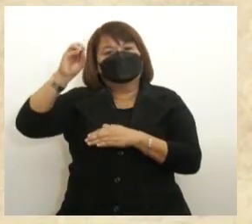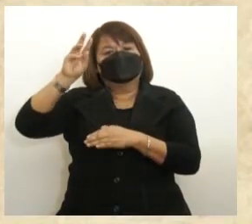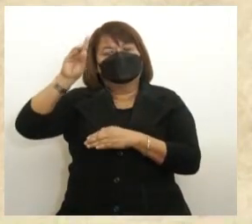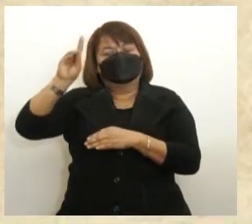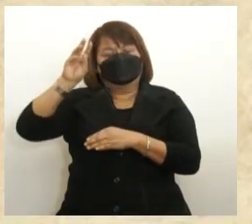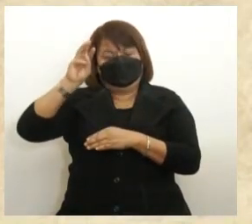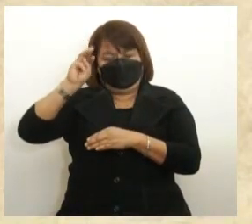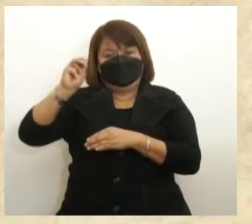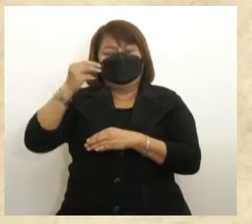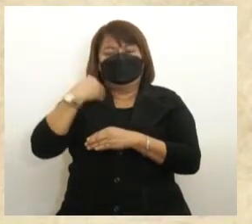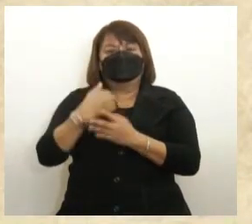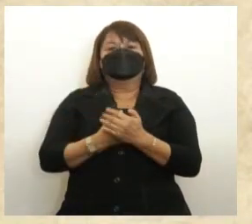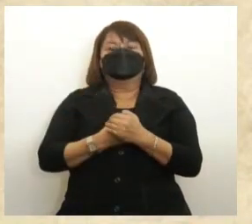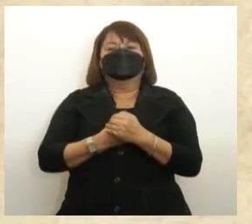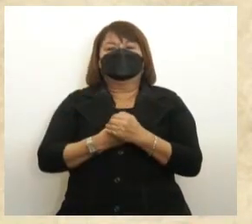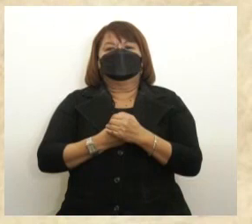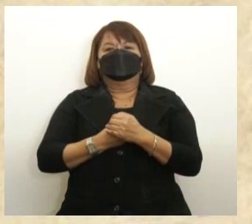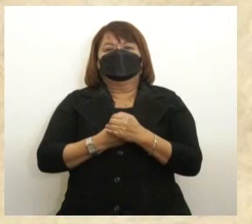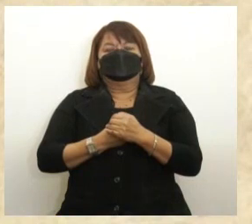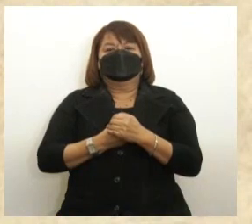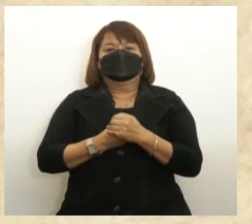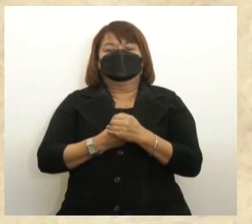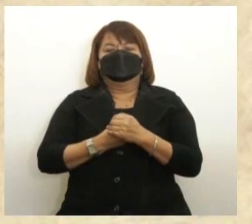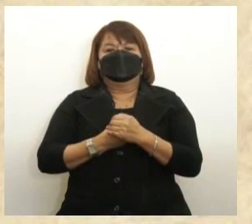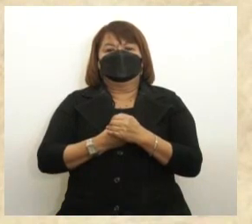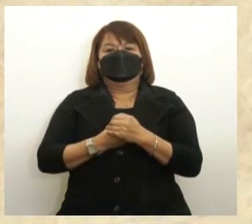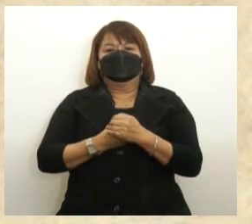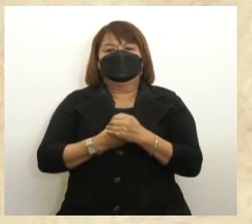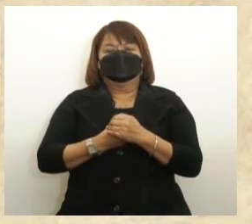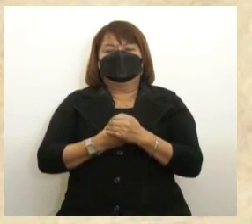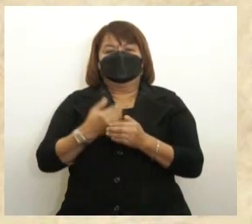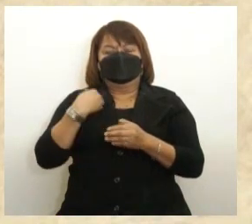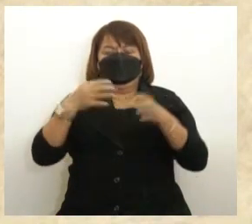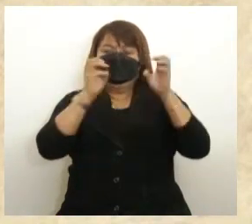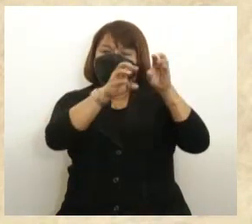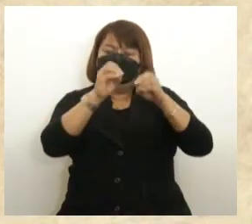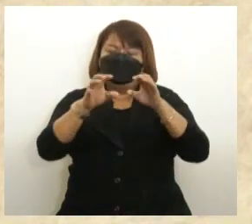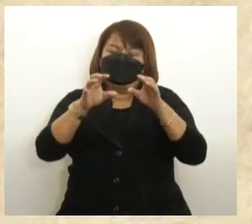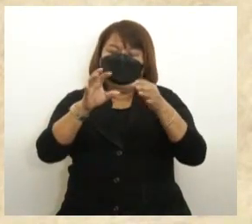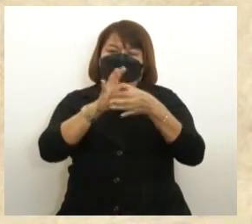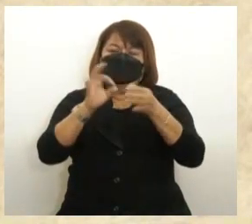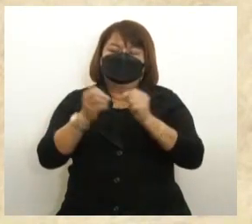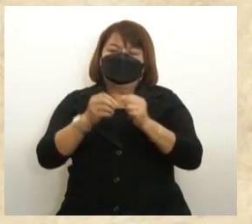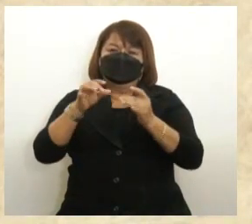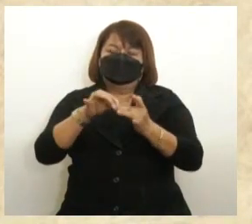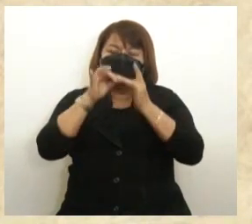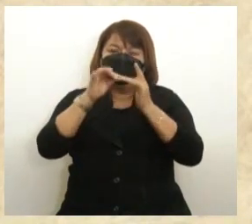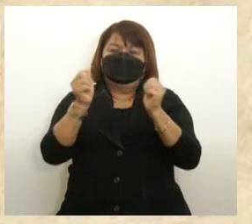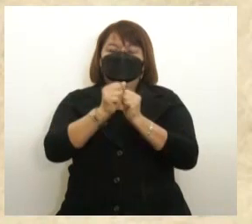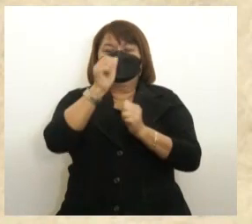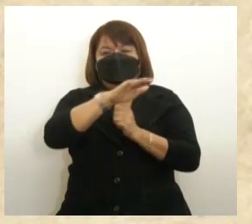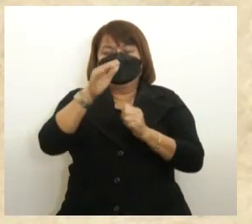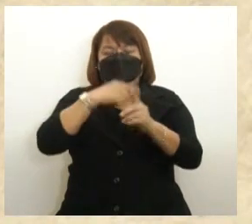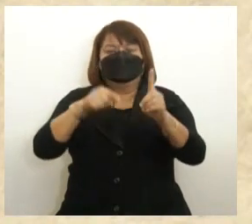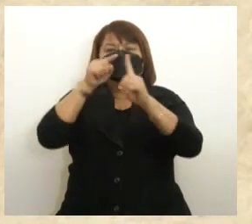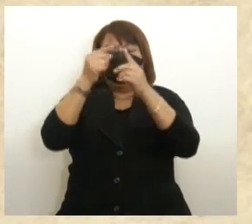คมกริตคริมานายคมจักค่ะคริมาทันสอนแล้วก็ทีมงานนะคะซึ่งจะมาจากกิจกรรมในครั้งนี้วัตถุประสงค์